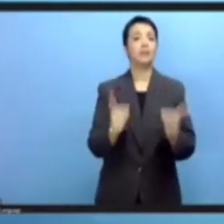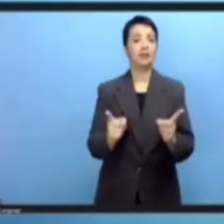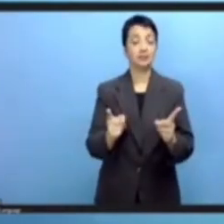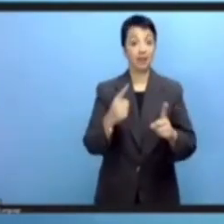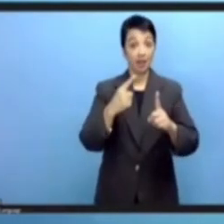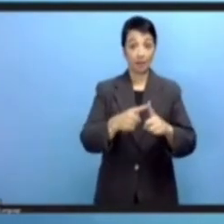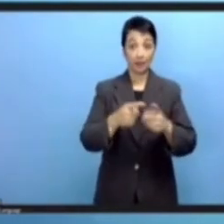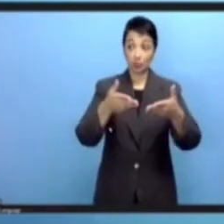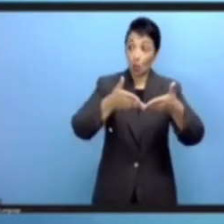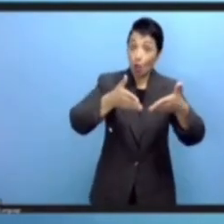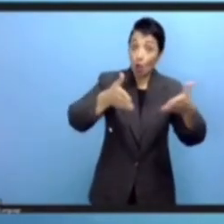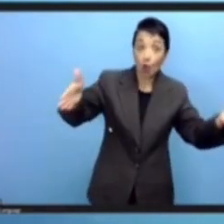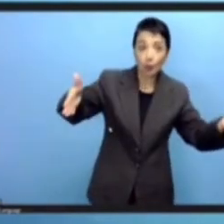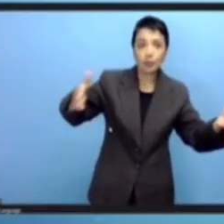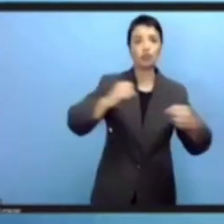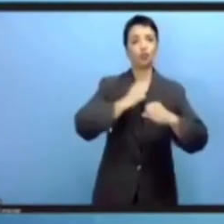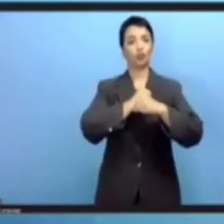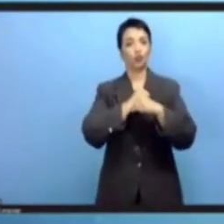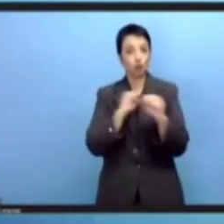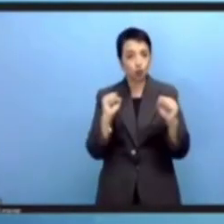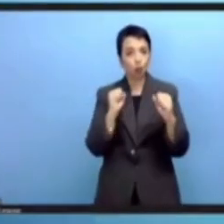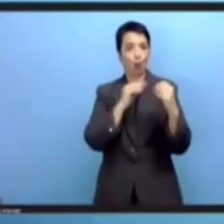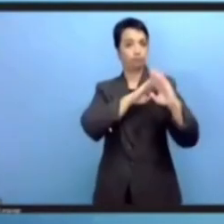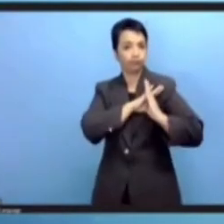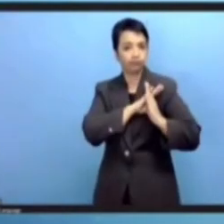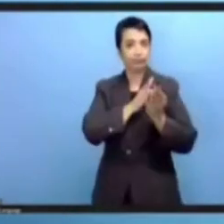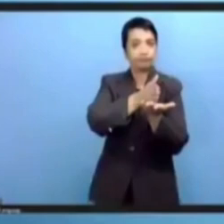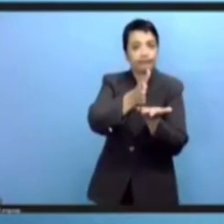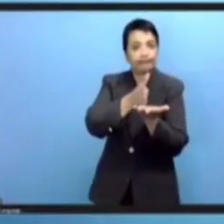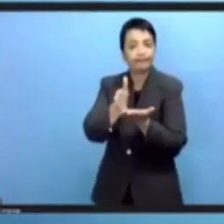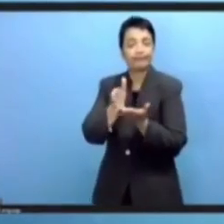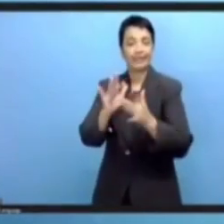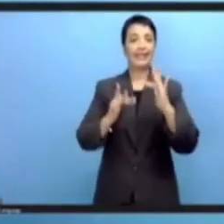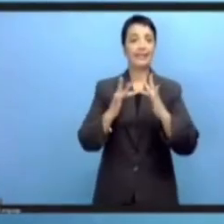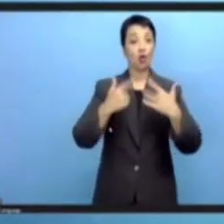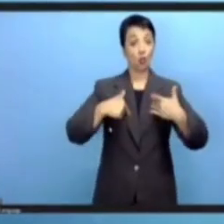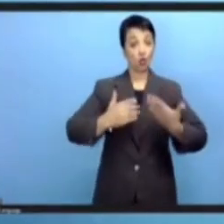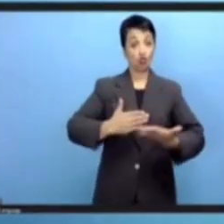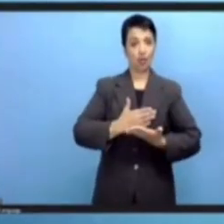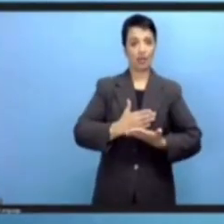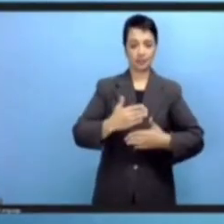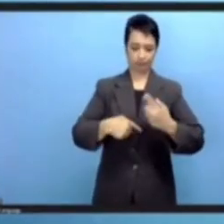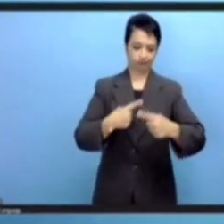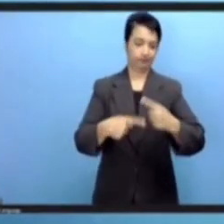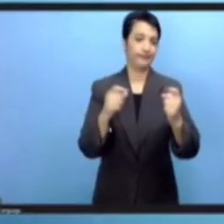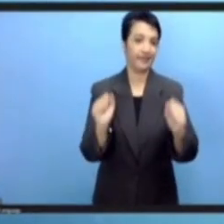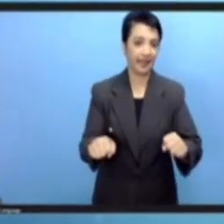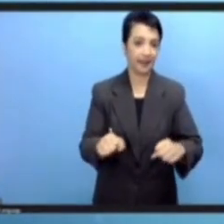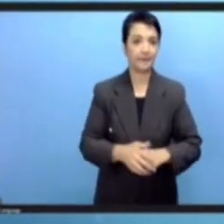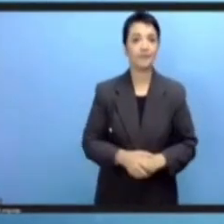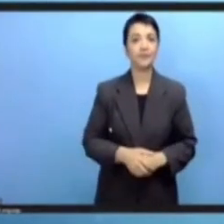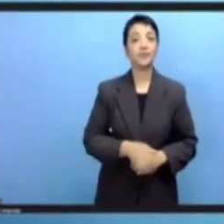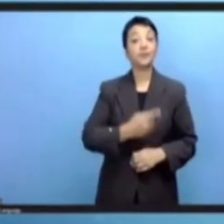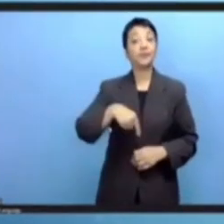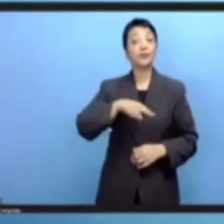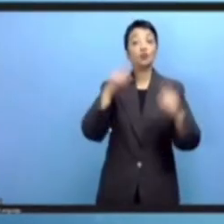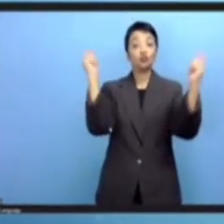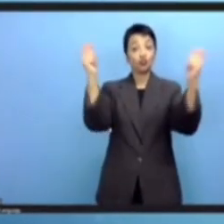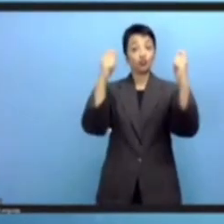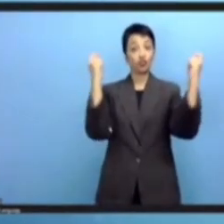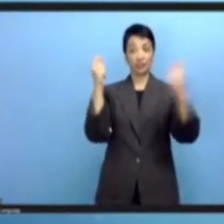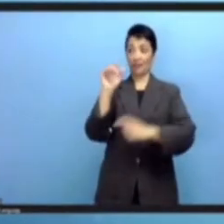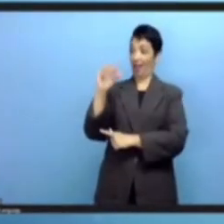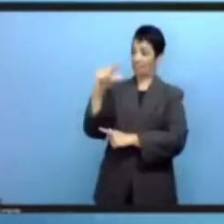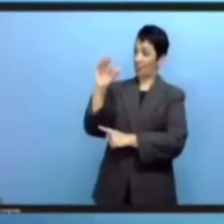l'Internet partout et la promotion d'un Internet gratuit, ouvert et sûr, comme faisant partie intégrante des droits